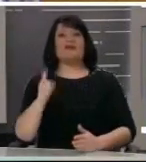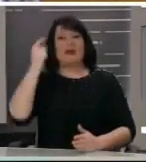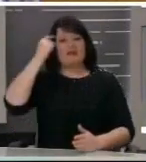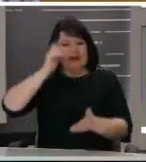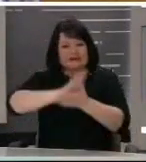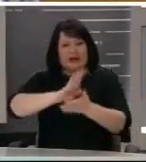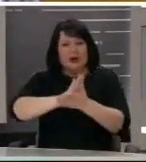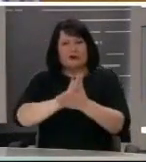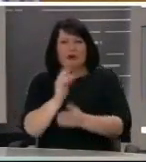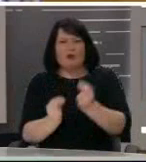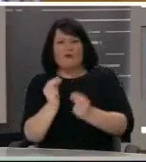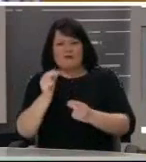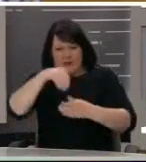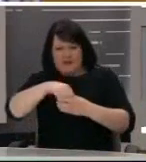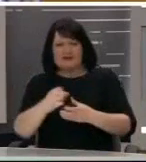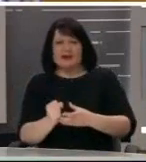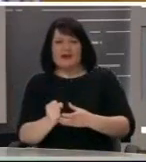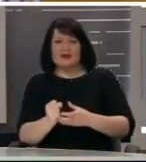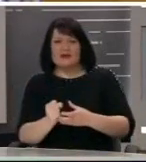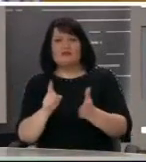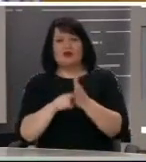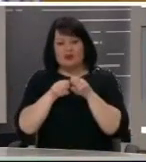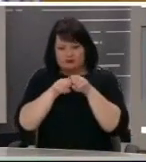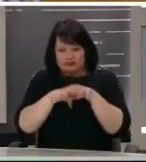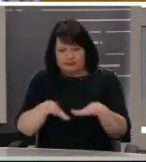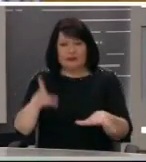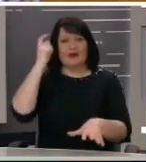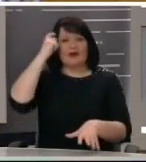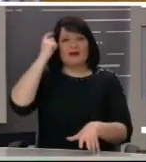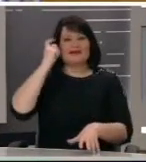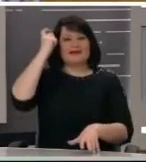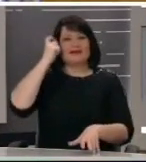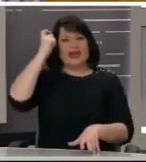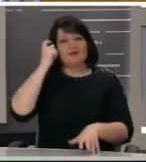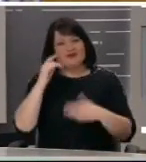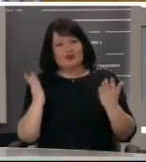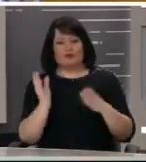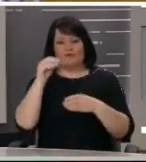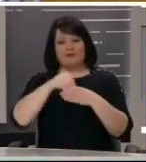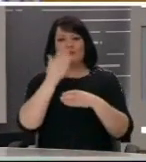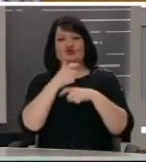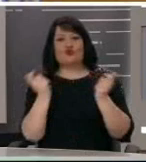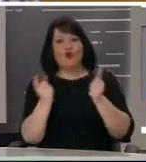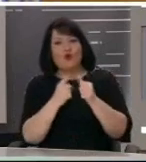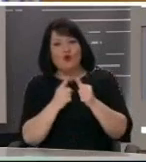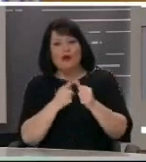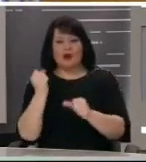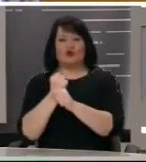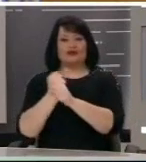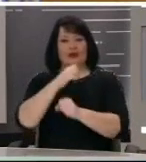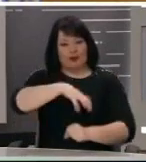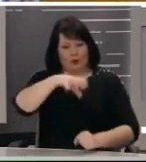στερεότυπα που πρέπει να κυριαρχήσει παντού. Στο σχολείο, στη σφαίρα της